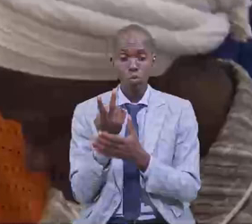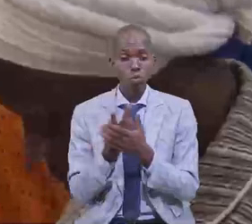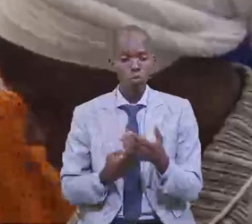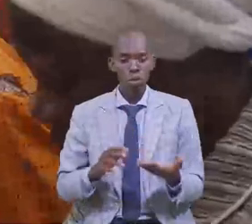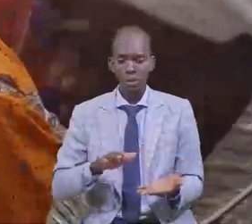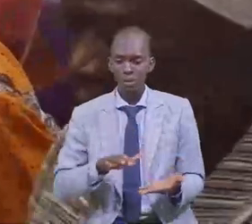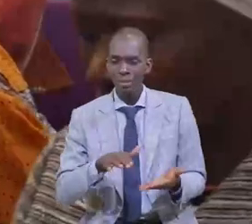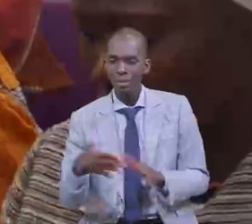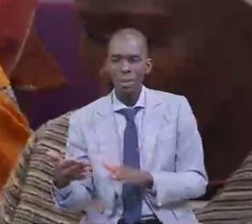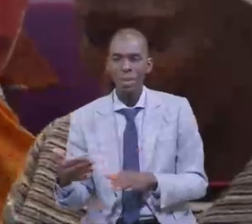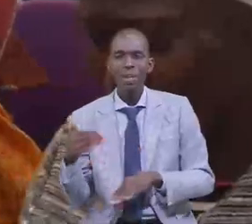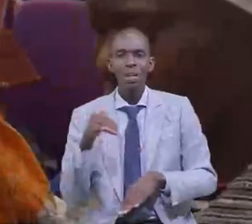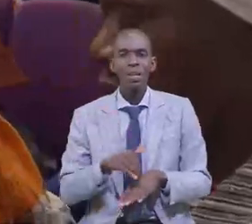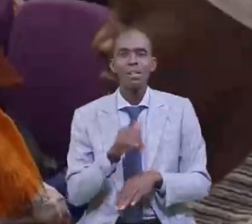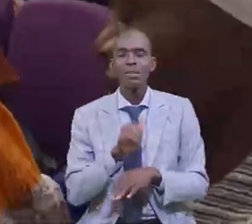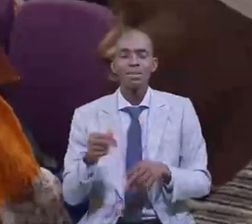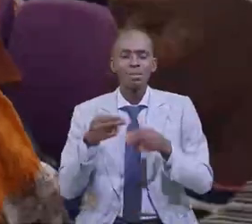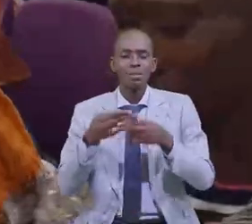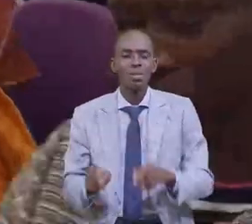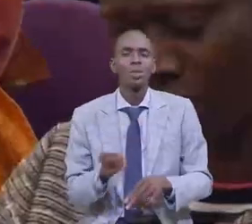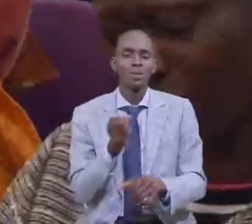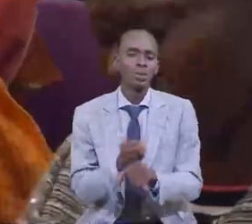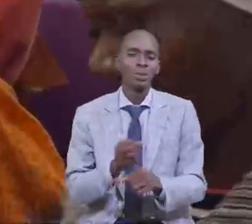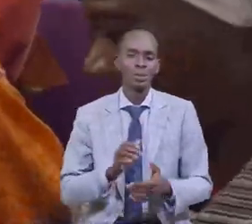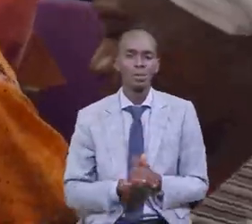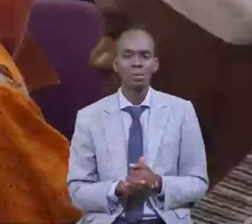Ils étaient morts inutilement.